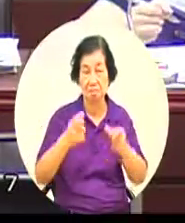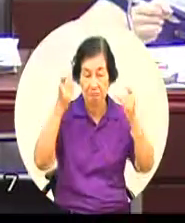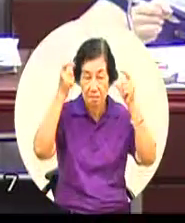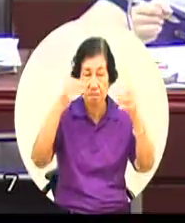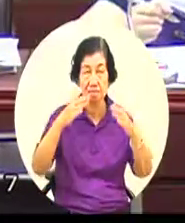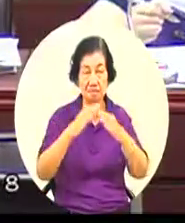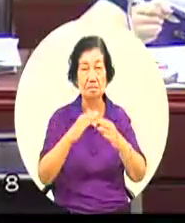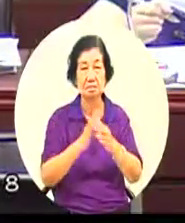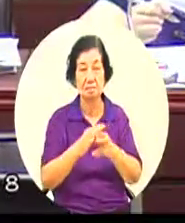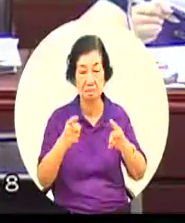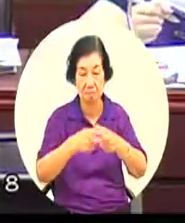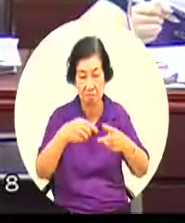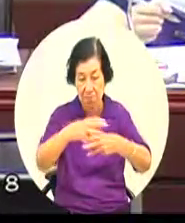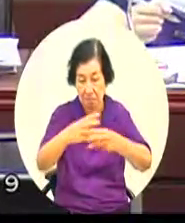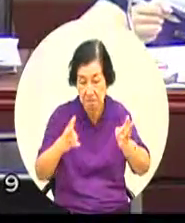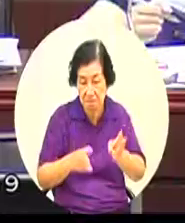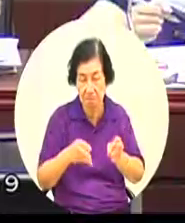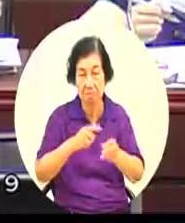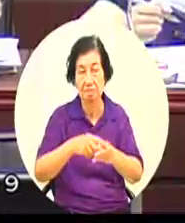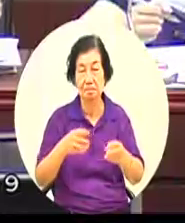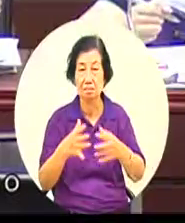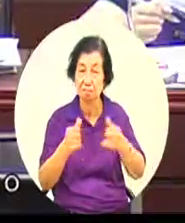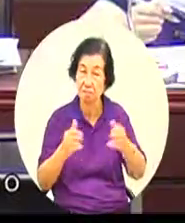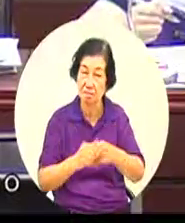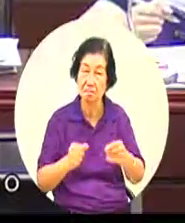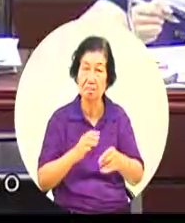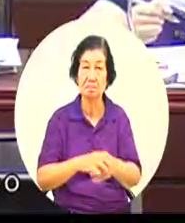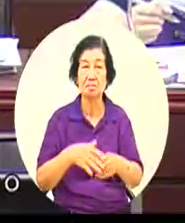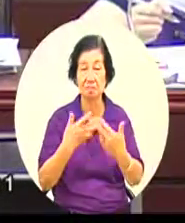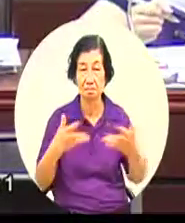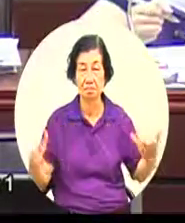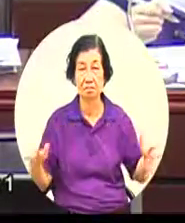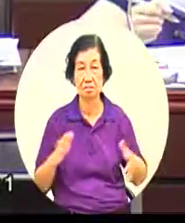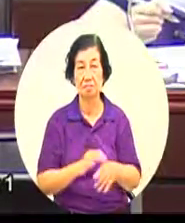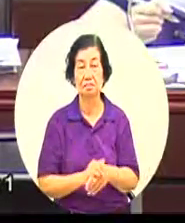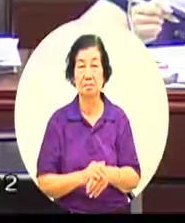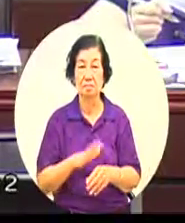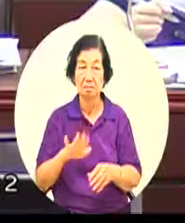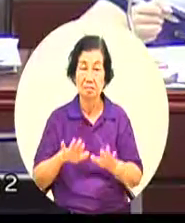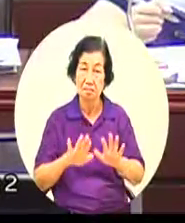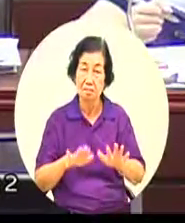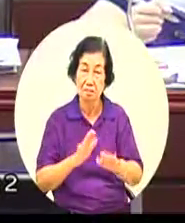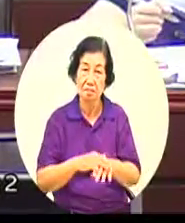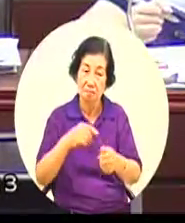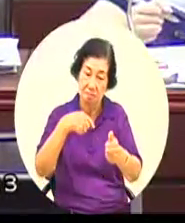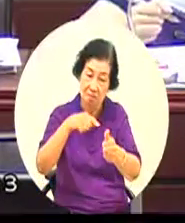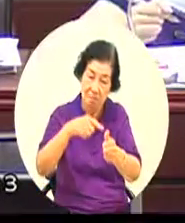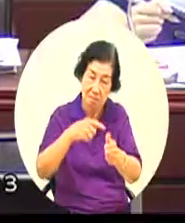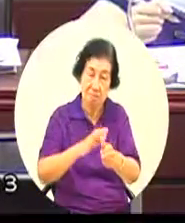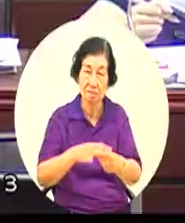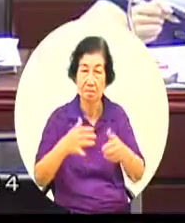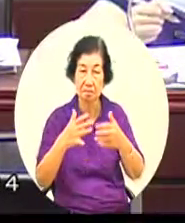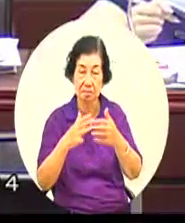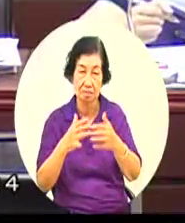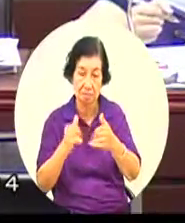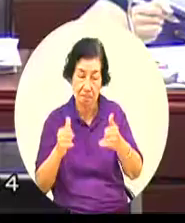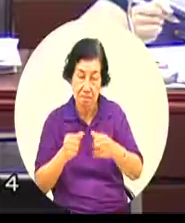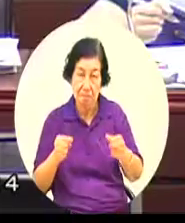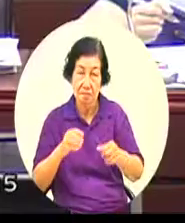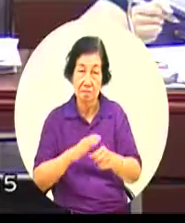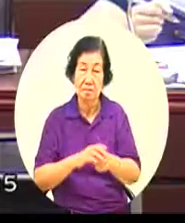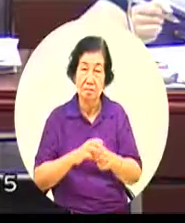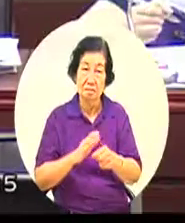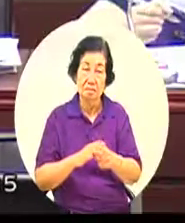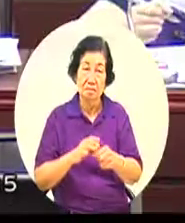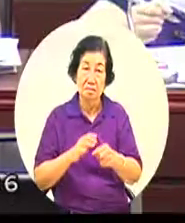占了很多、哦。那对于这些学生，我们到底给他什么样适当的教育方法？那我们现在在这个10个人以下的学